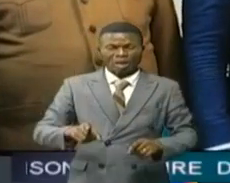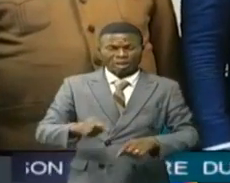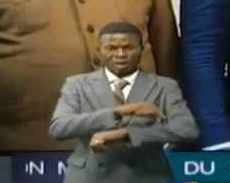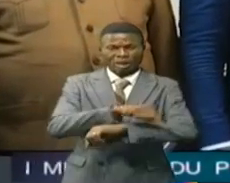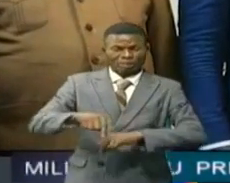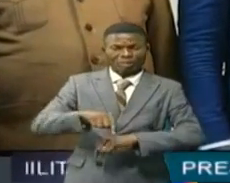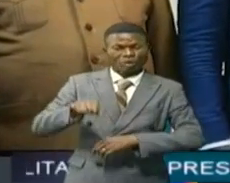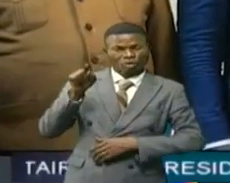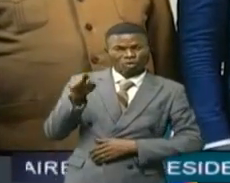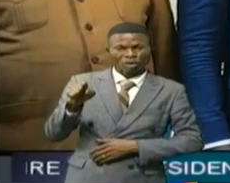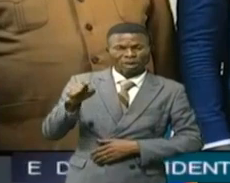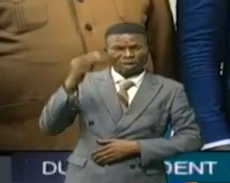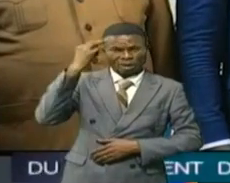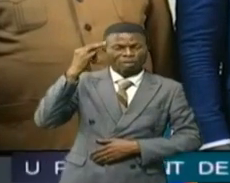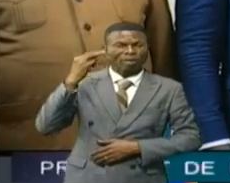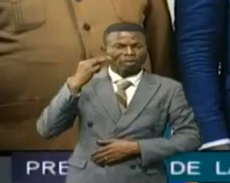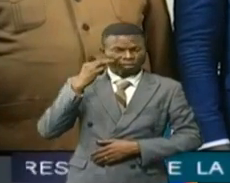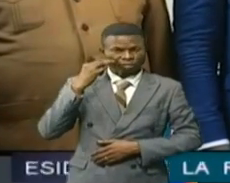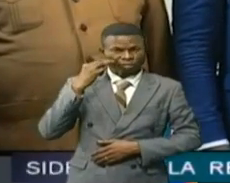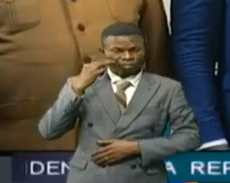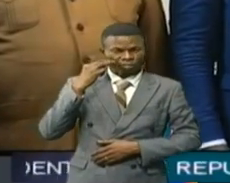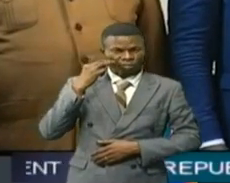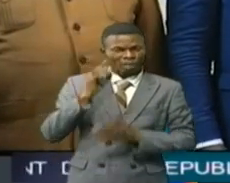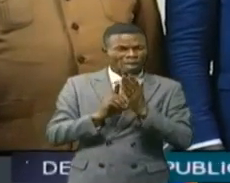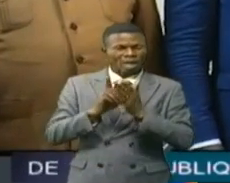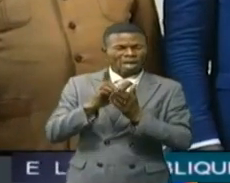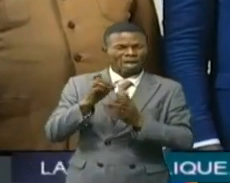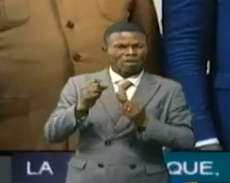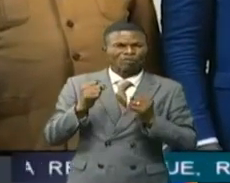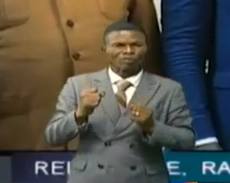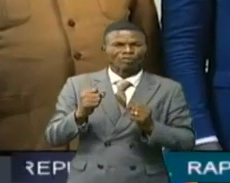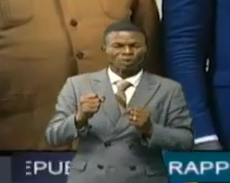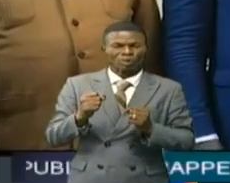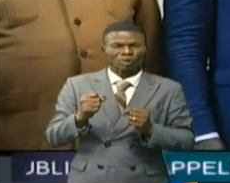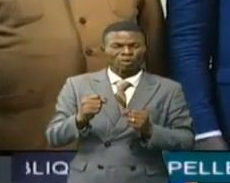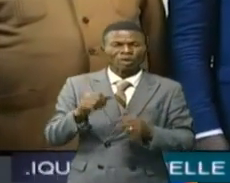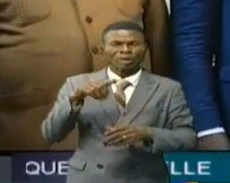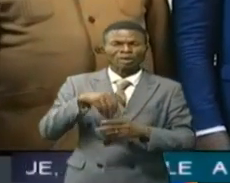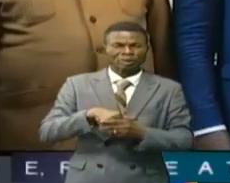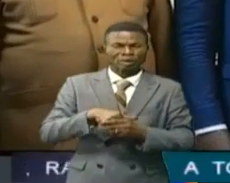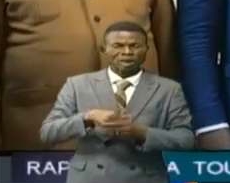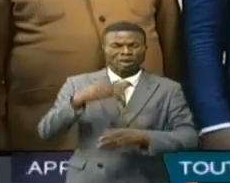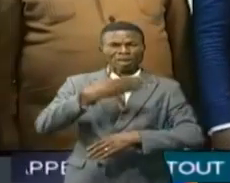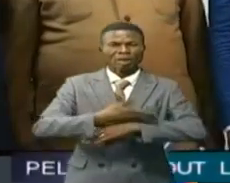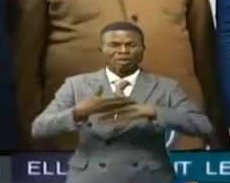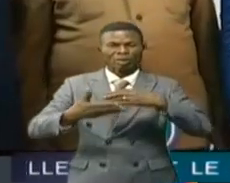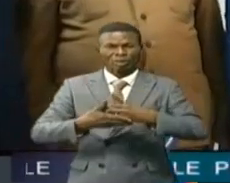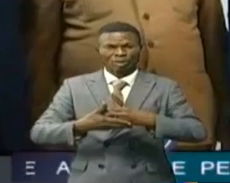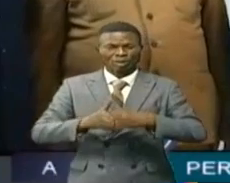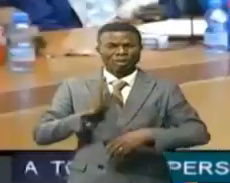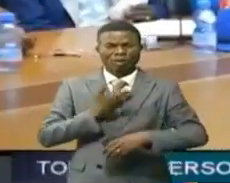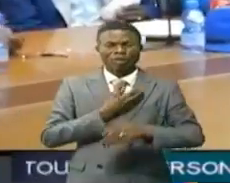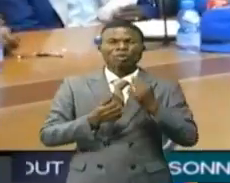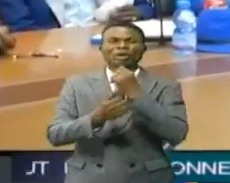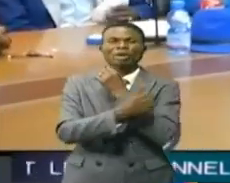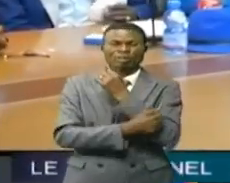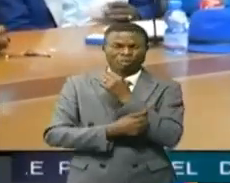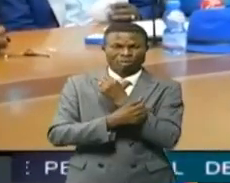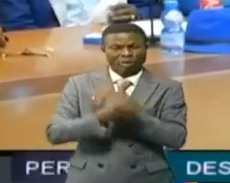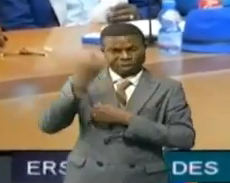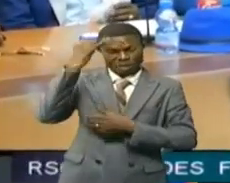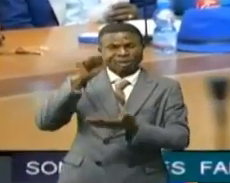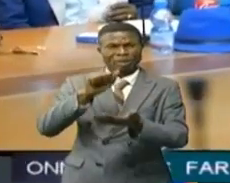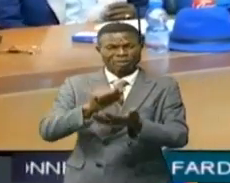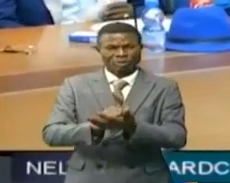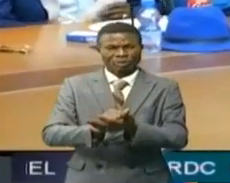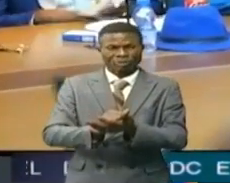ministères a pris une place centrale dans la reconstruction de notre pays. C'est dans ce sens